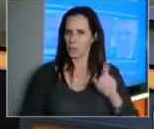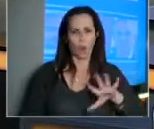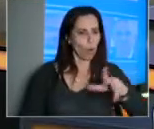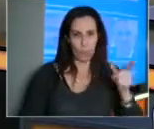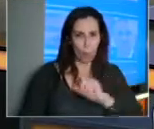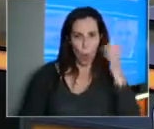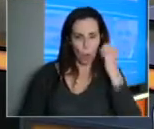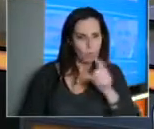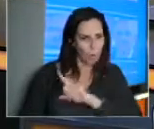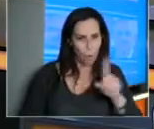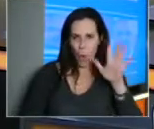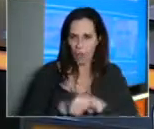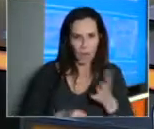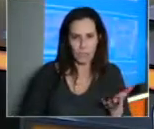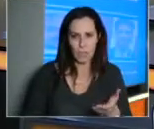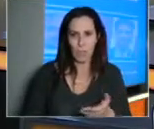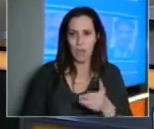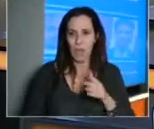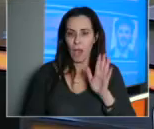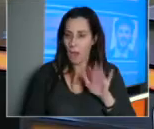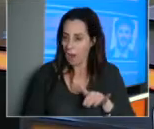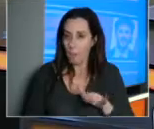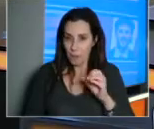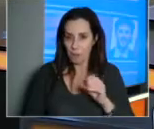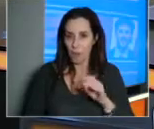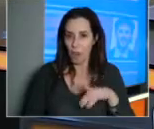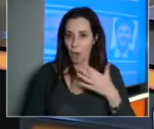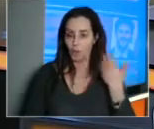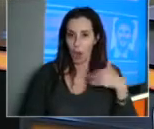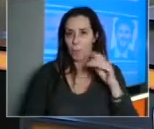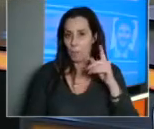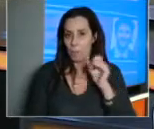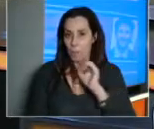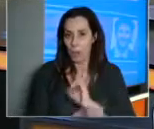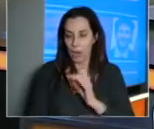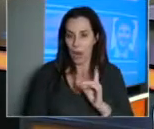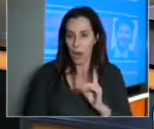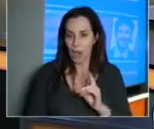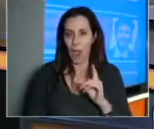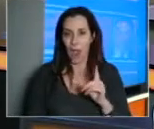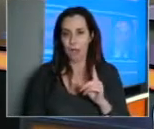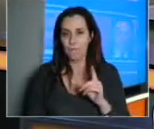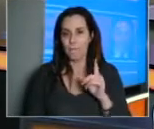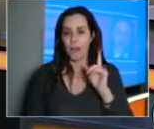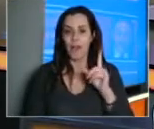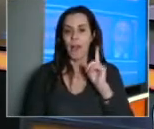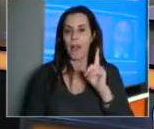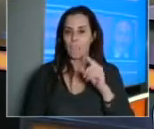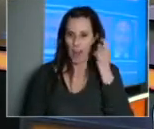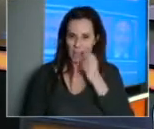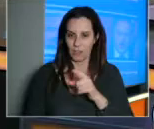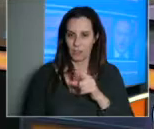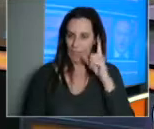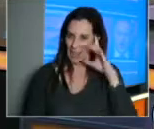גנב, ולא שהוא רצח, ולא שהוא אנס. ואגב, גם אולי הוא עשה את כל הדברים האלה, אחרי שהוא ריצה את עונשו באופן דמוקרטי. אבל, כששומעים... זאת